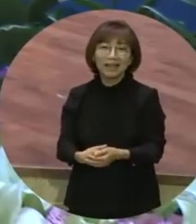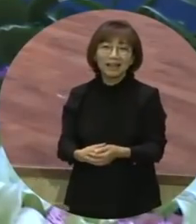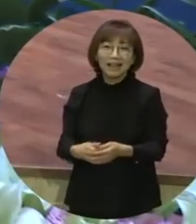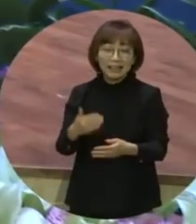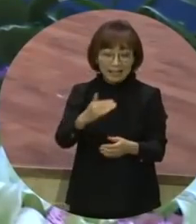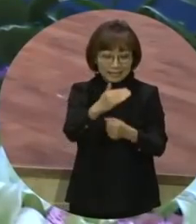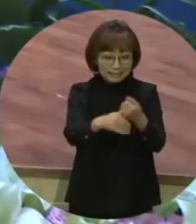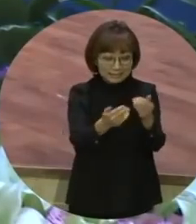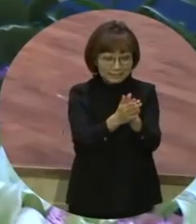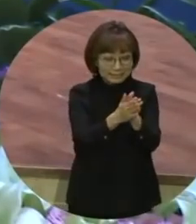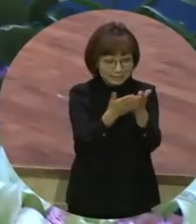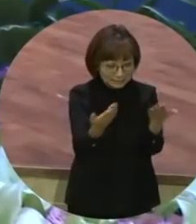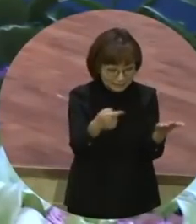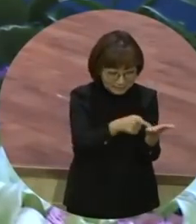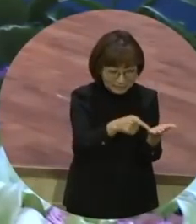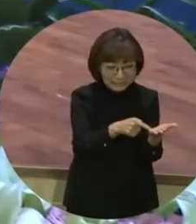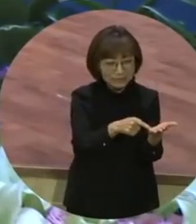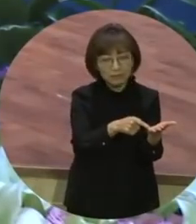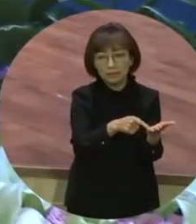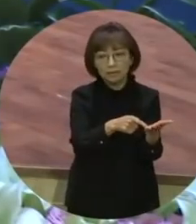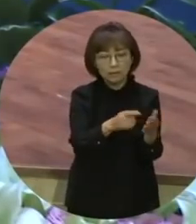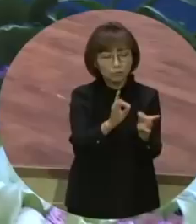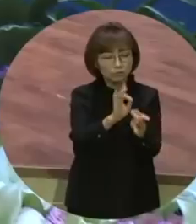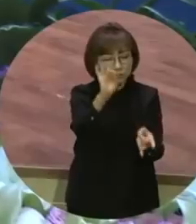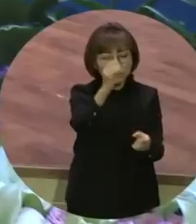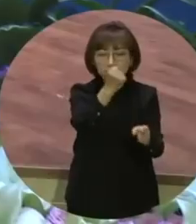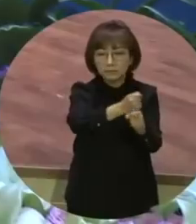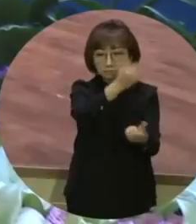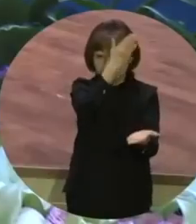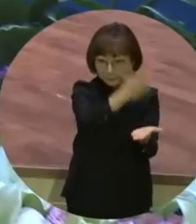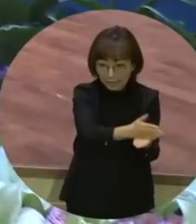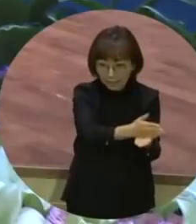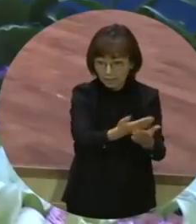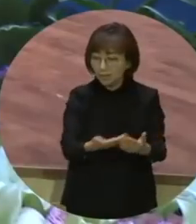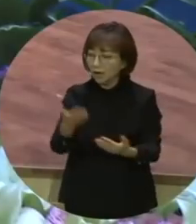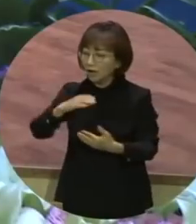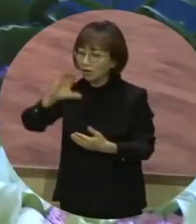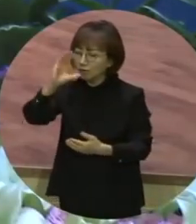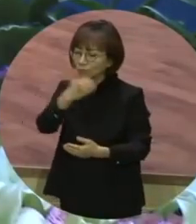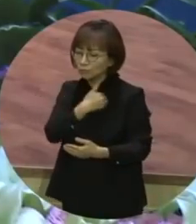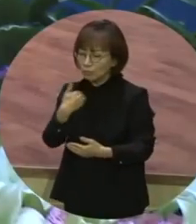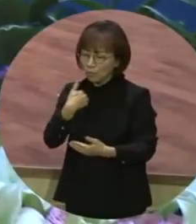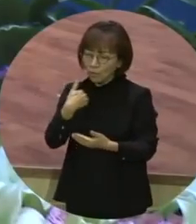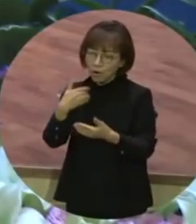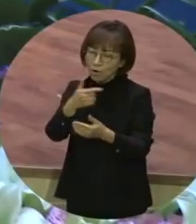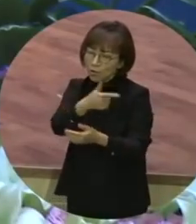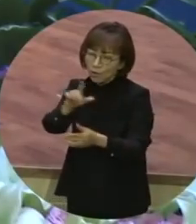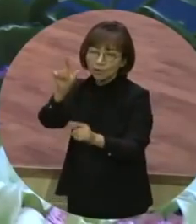안 되는데, 이 천주교는 우상이 상당히 많습니다.